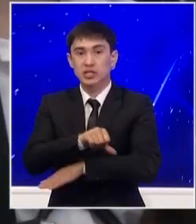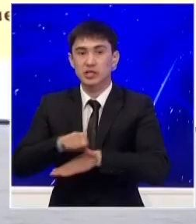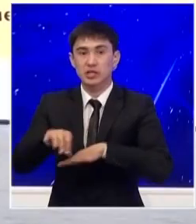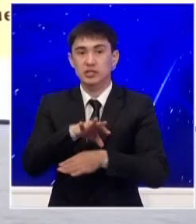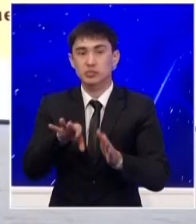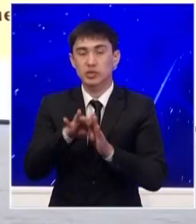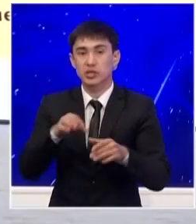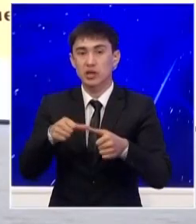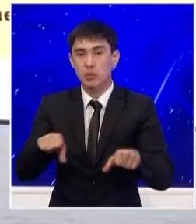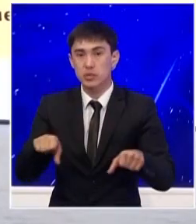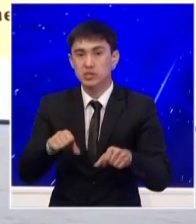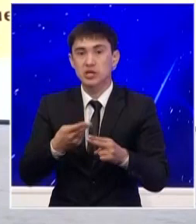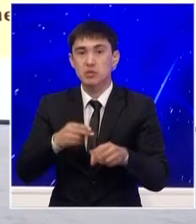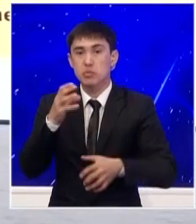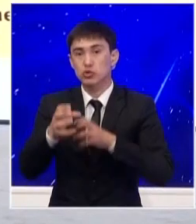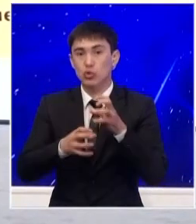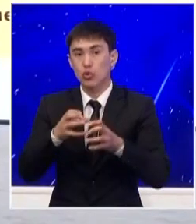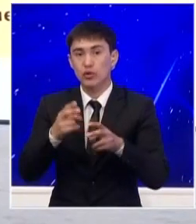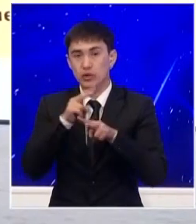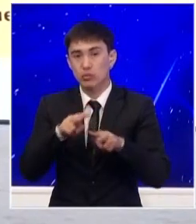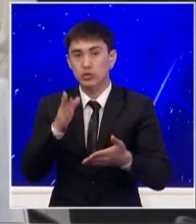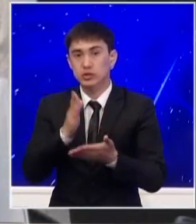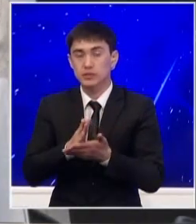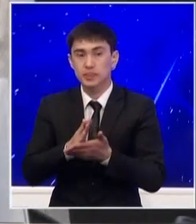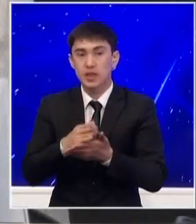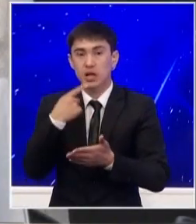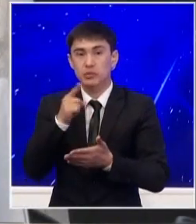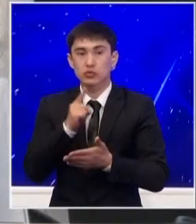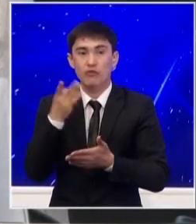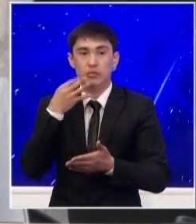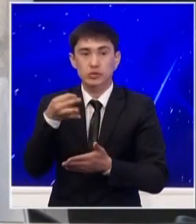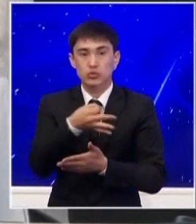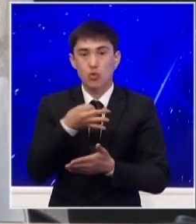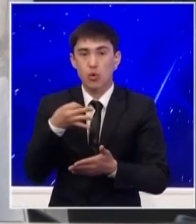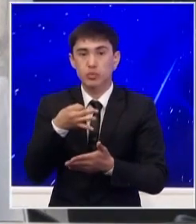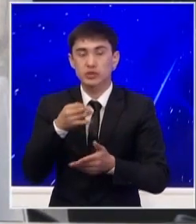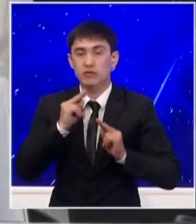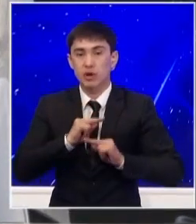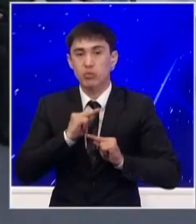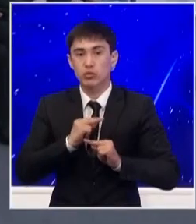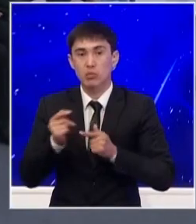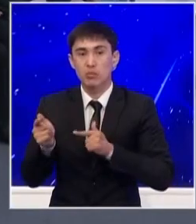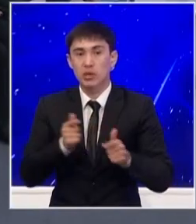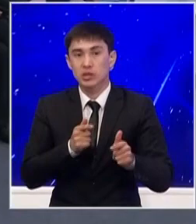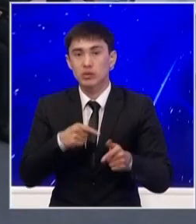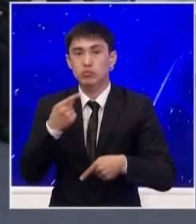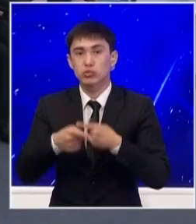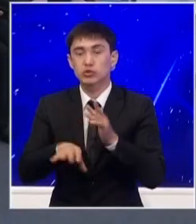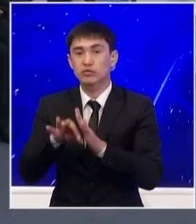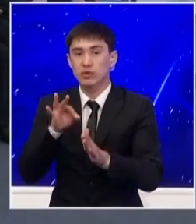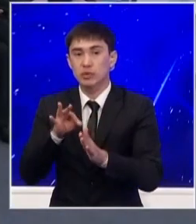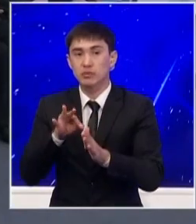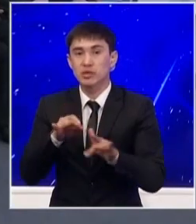территориальных избирательных комиссий и международные наблюдатели. Стоит отметить, в Алматинской области в работе по подготовке к предстоящим